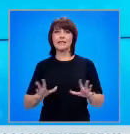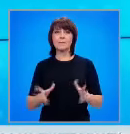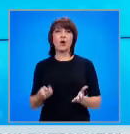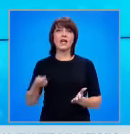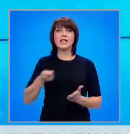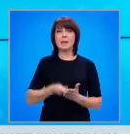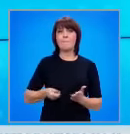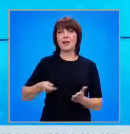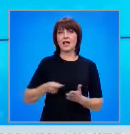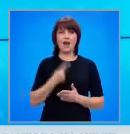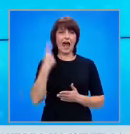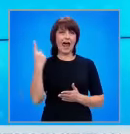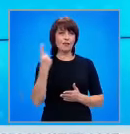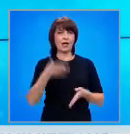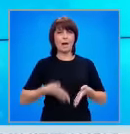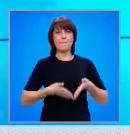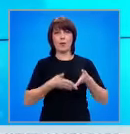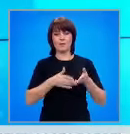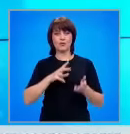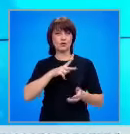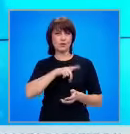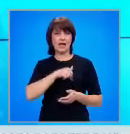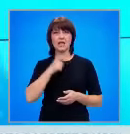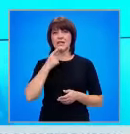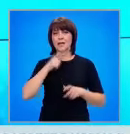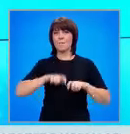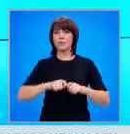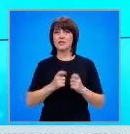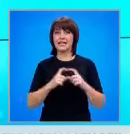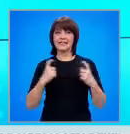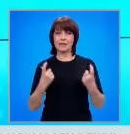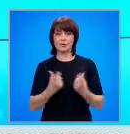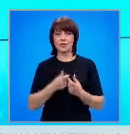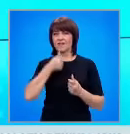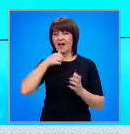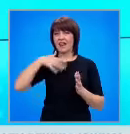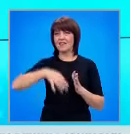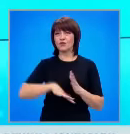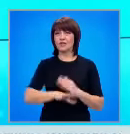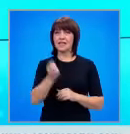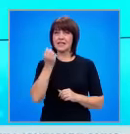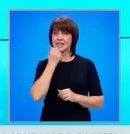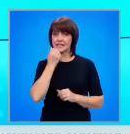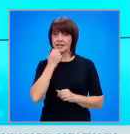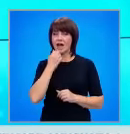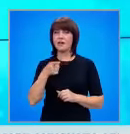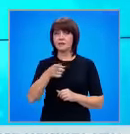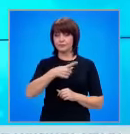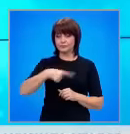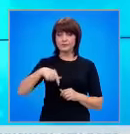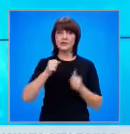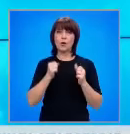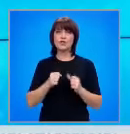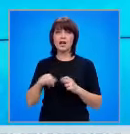започна изплащането на еднократните социални помощи за пострадалите семейства в наводнените карловски села. В района очакват и комисия